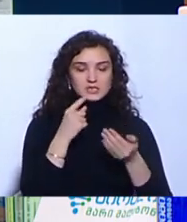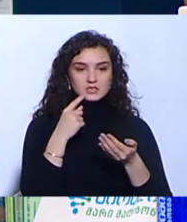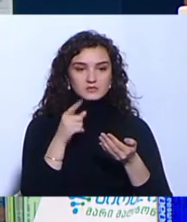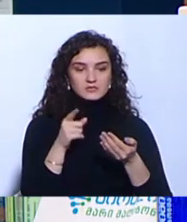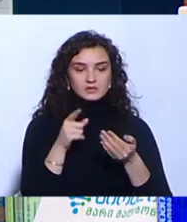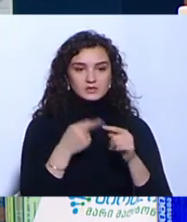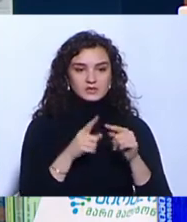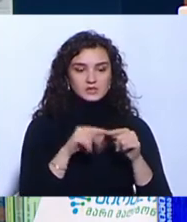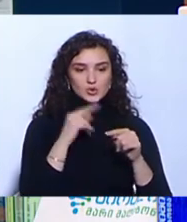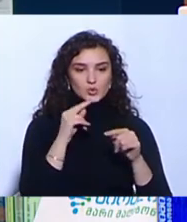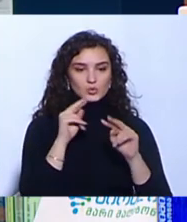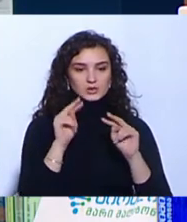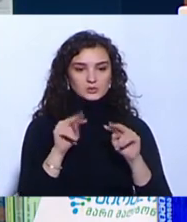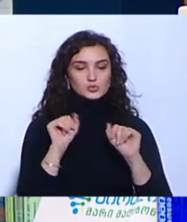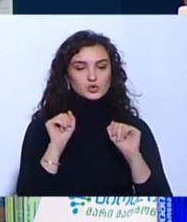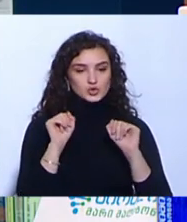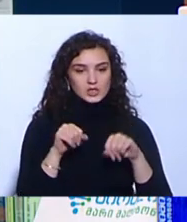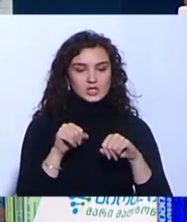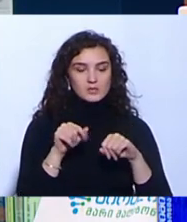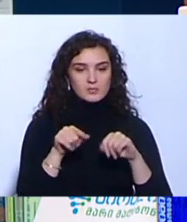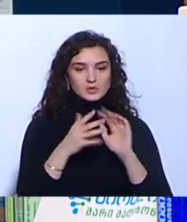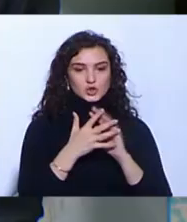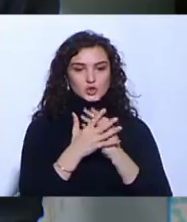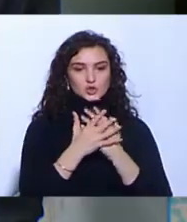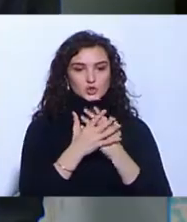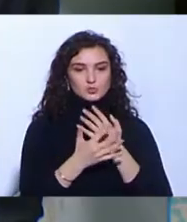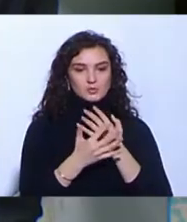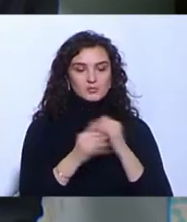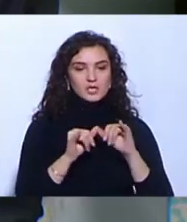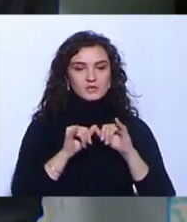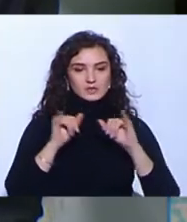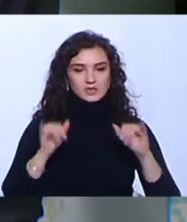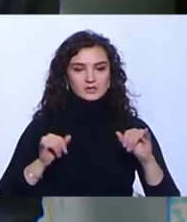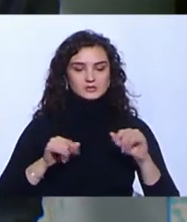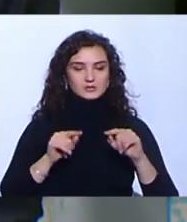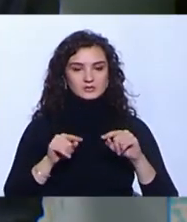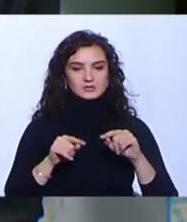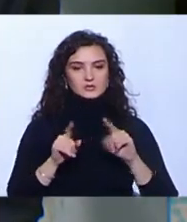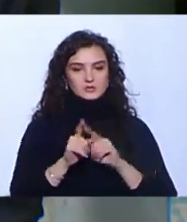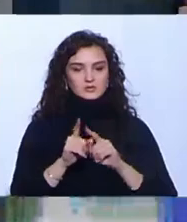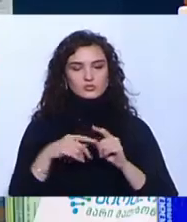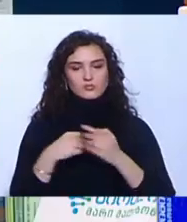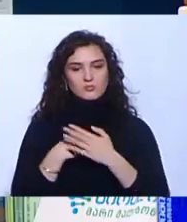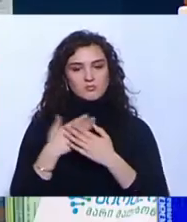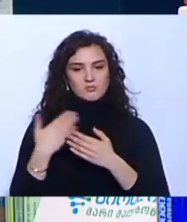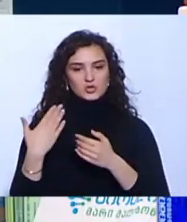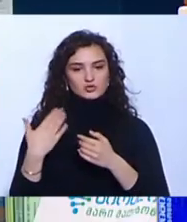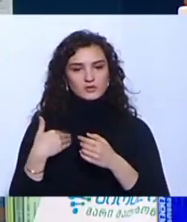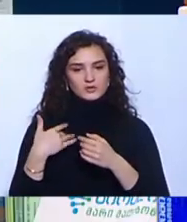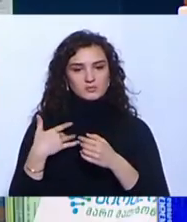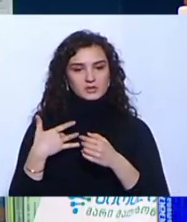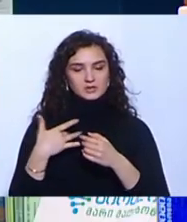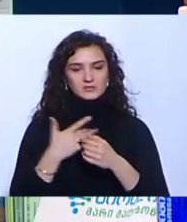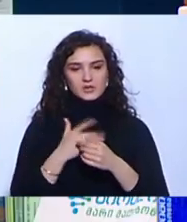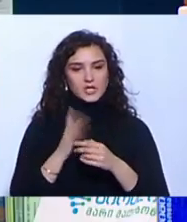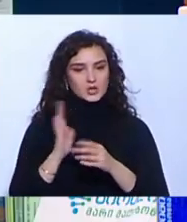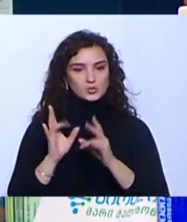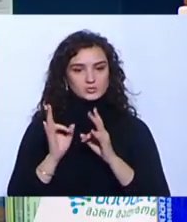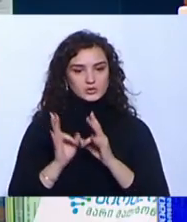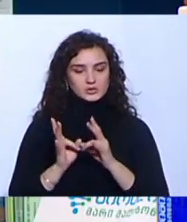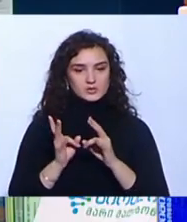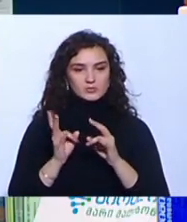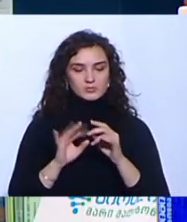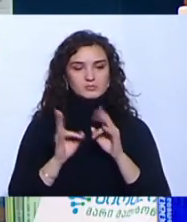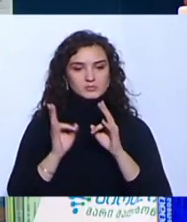ბატონო ლადო, ეს არის საყურადღებო. შეიძლება ლიმფური შეშუპება განვითარდეს მარჯვენა მხარეს, ანუ მარჯვენა ფილტვი კი არ იყო დაზიანებული,